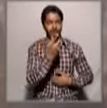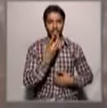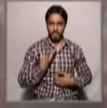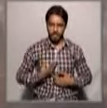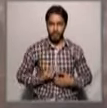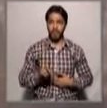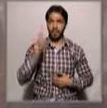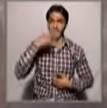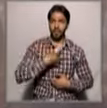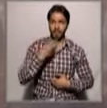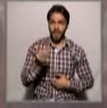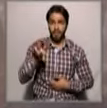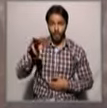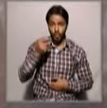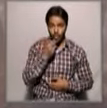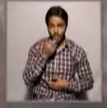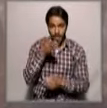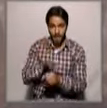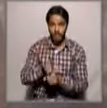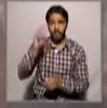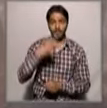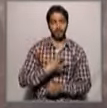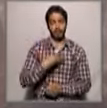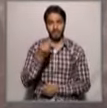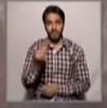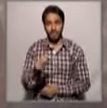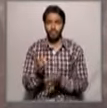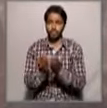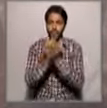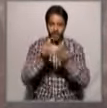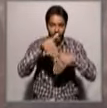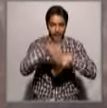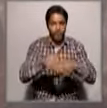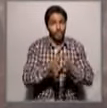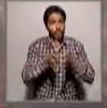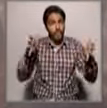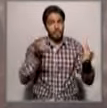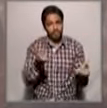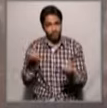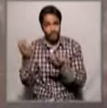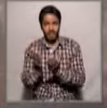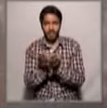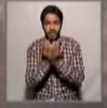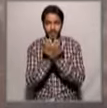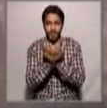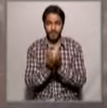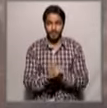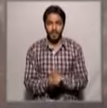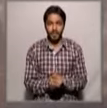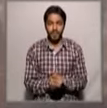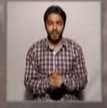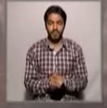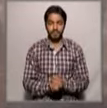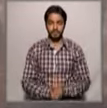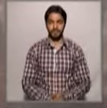أن يتغمده في سابغ رحمته إن شاء الله، وأن يوسع له في قبره وأن يلهمه سؤله إن شاء الله، وأن ينزله